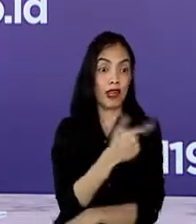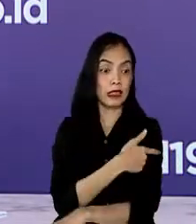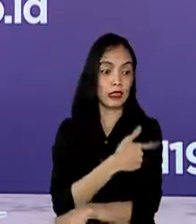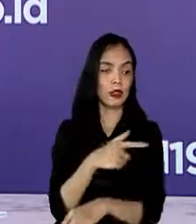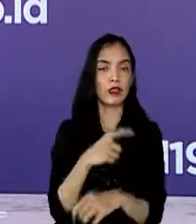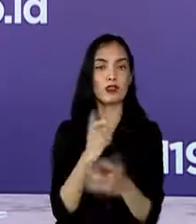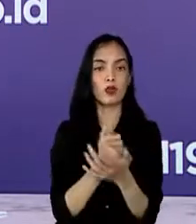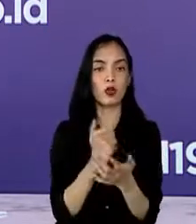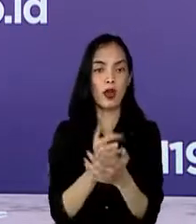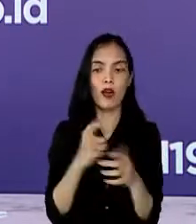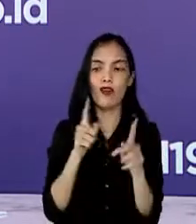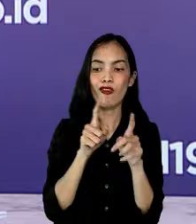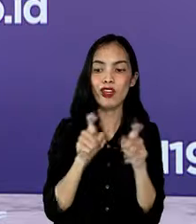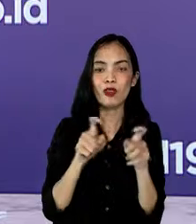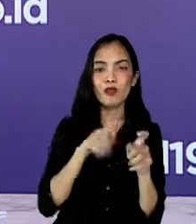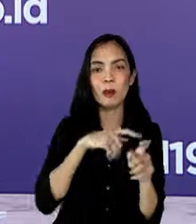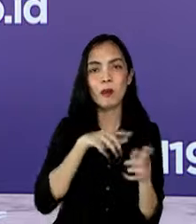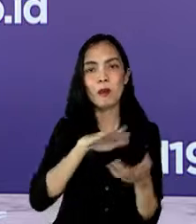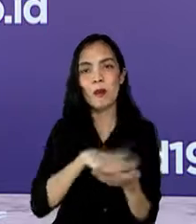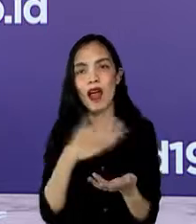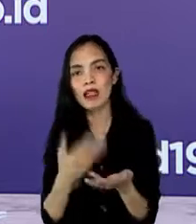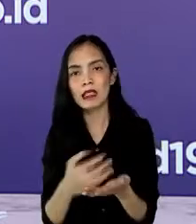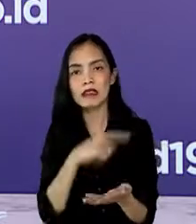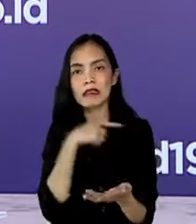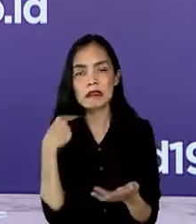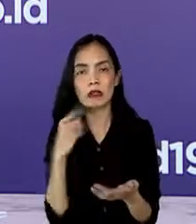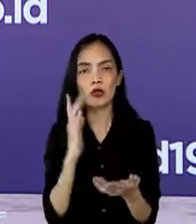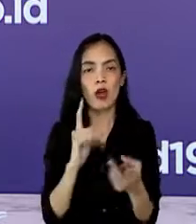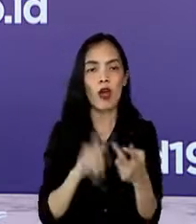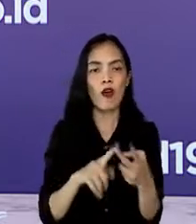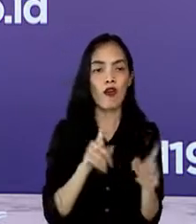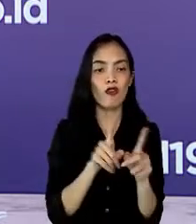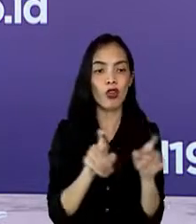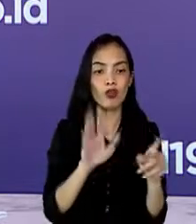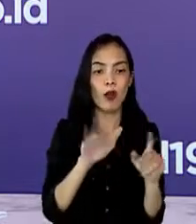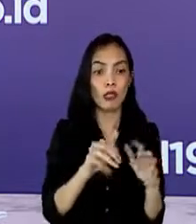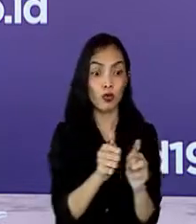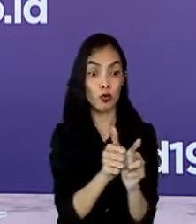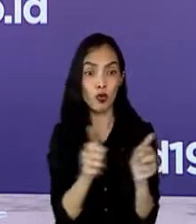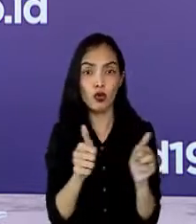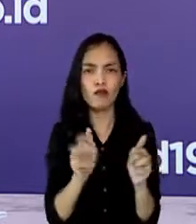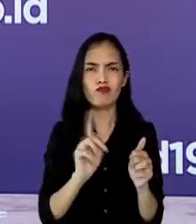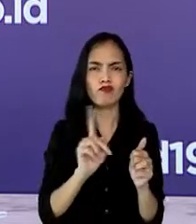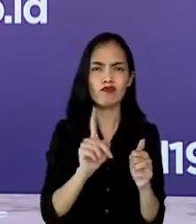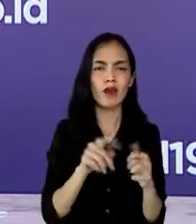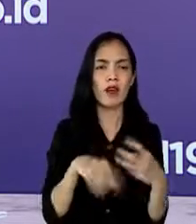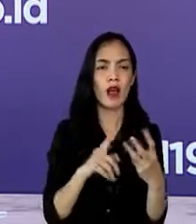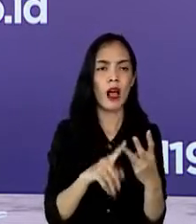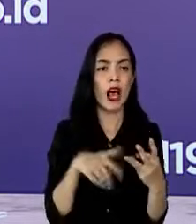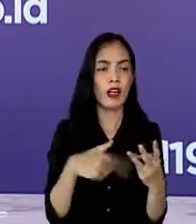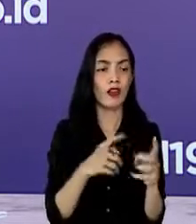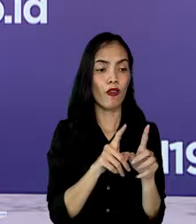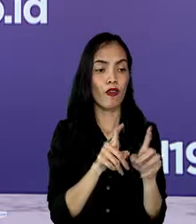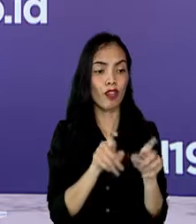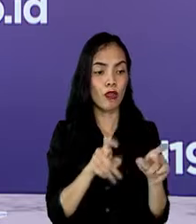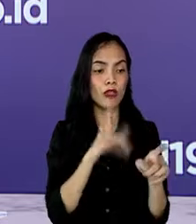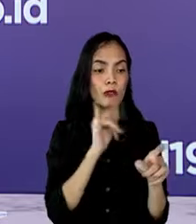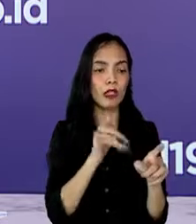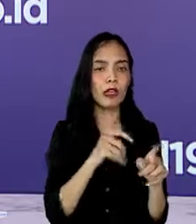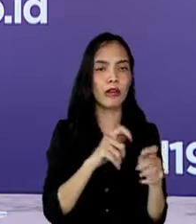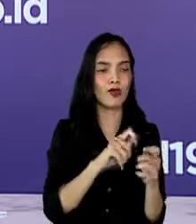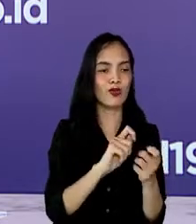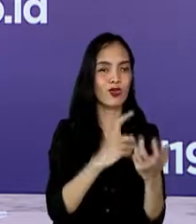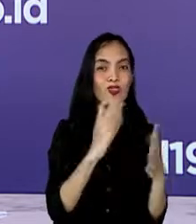virus yang tidak utuh dan virus yang sudah dirancang sedemikian rupa sehingga tidak mampu memperbanyak diri dalam